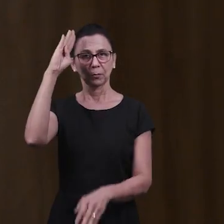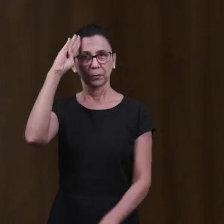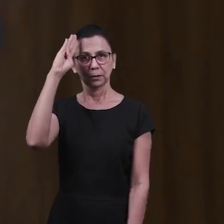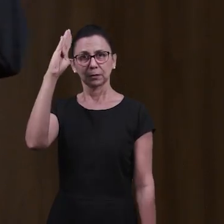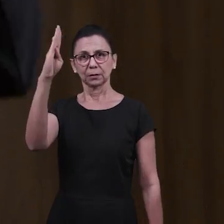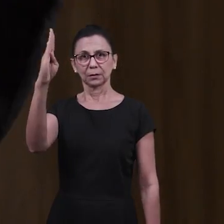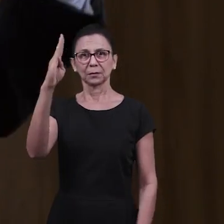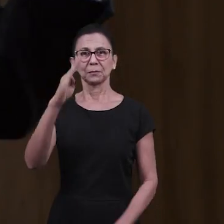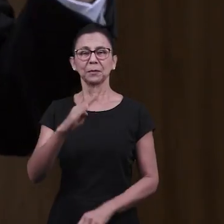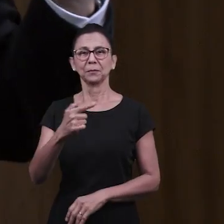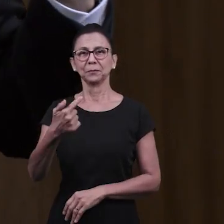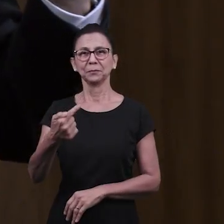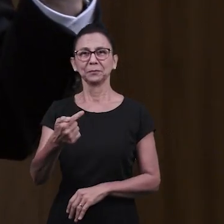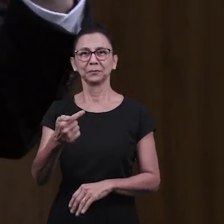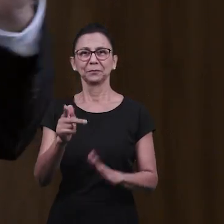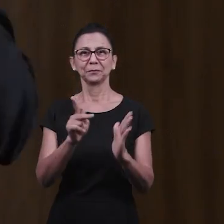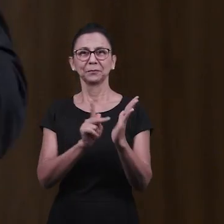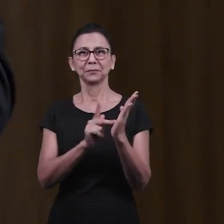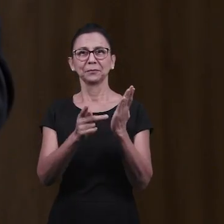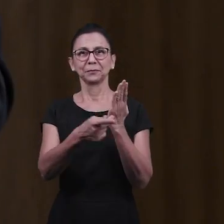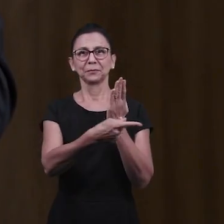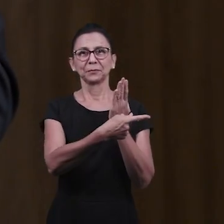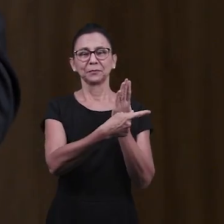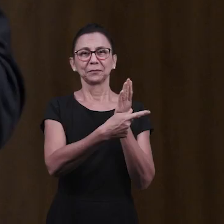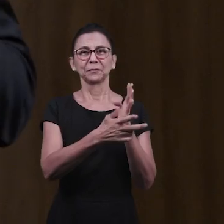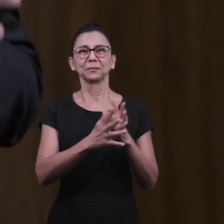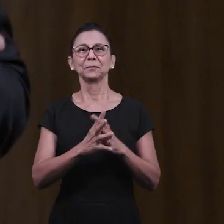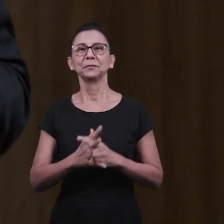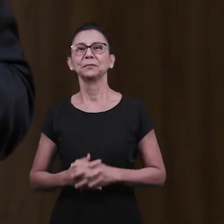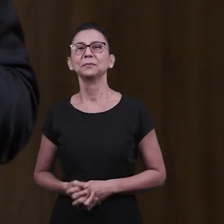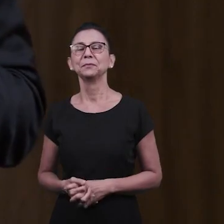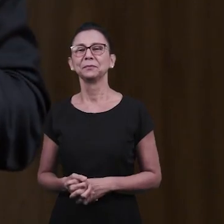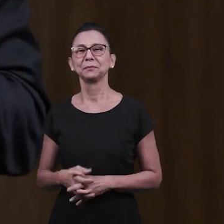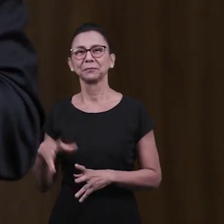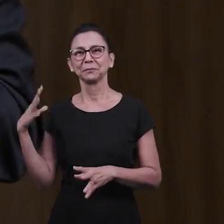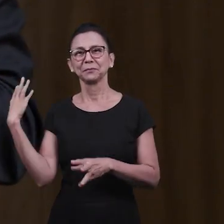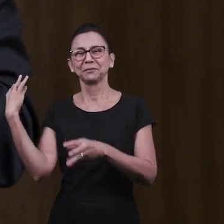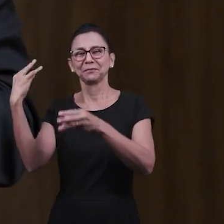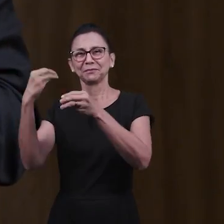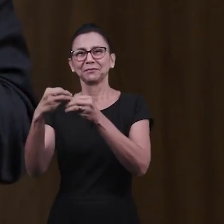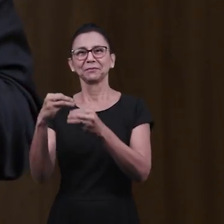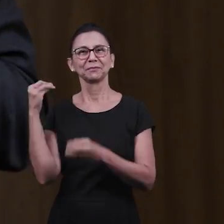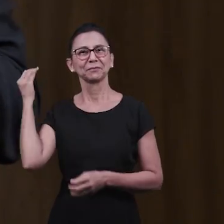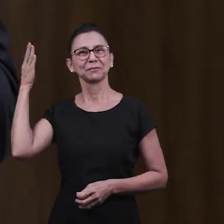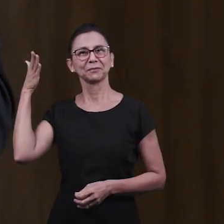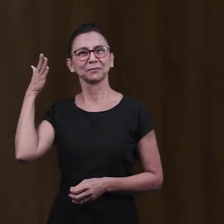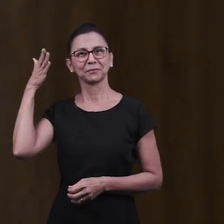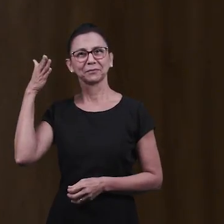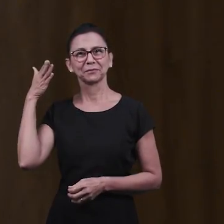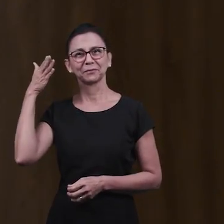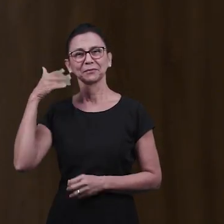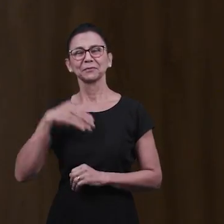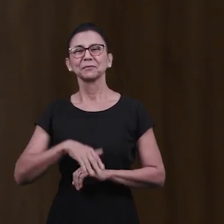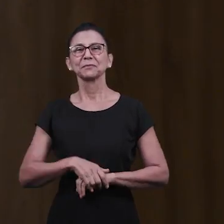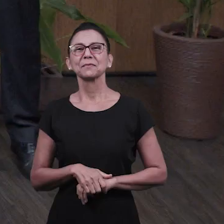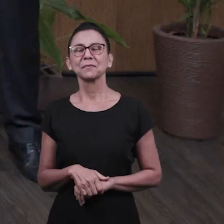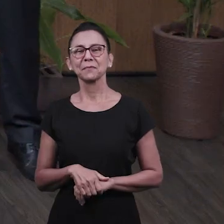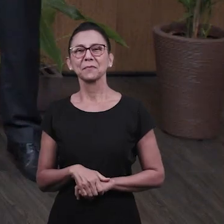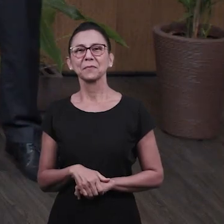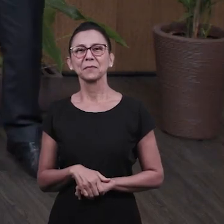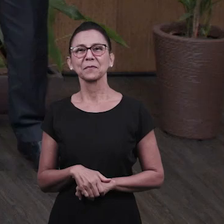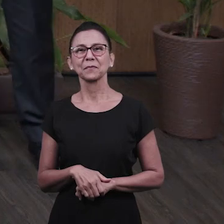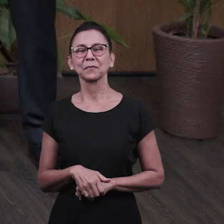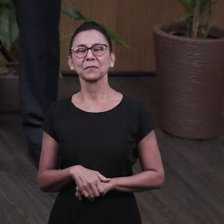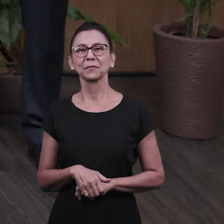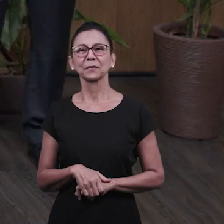dont le rôle central de ces 7 paraboles se trouve résumé dans un message